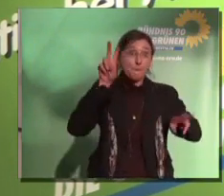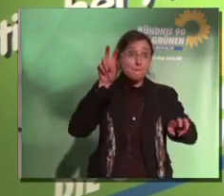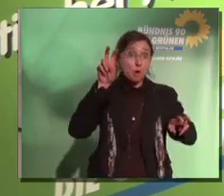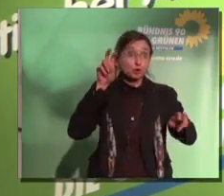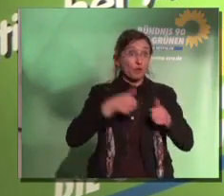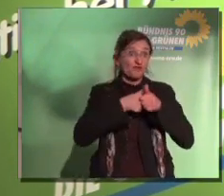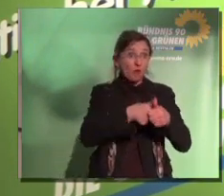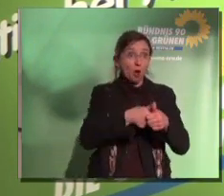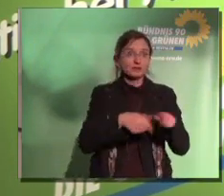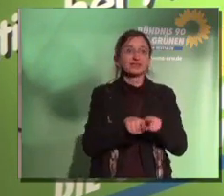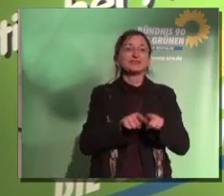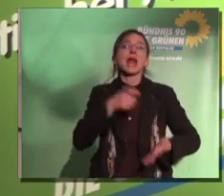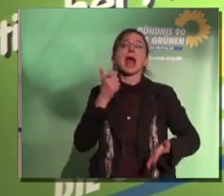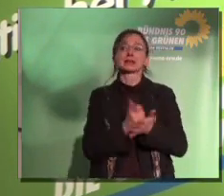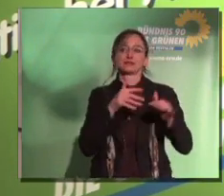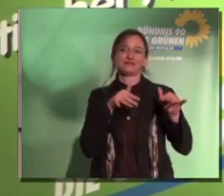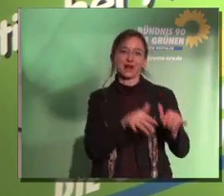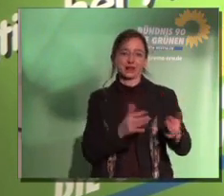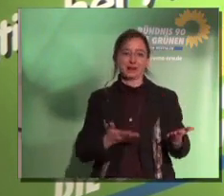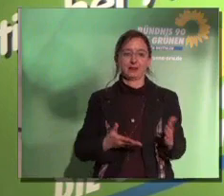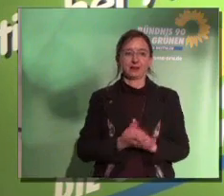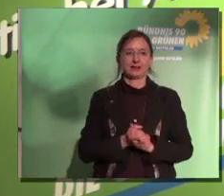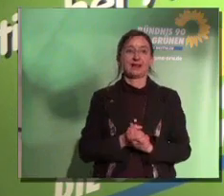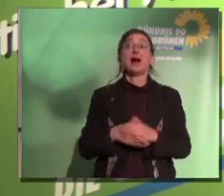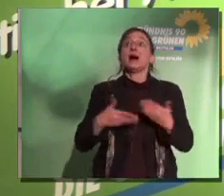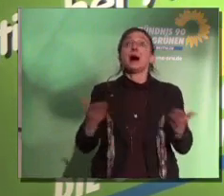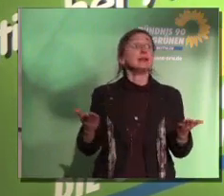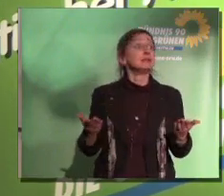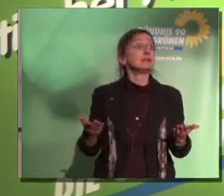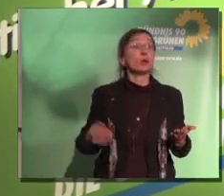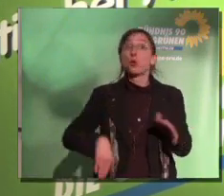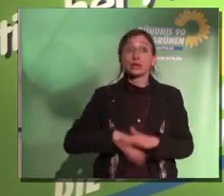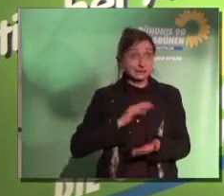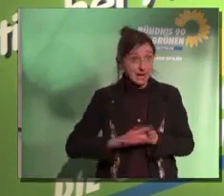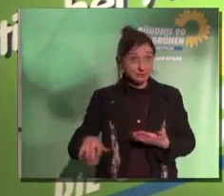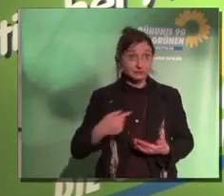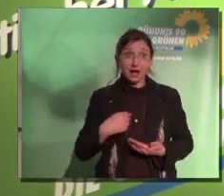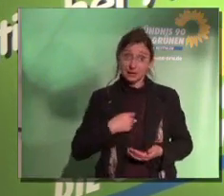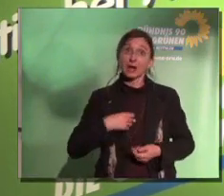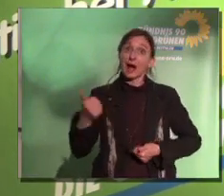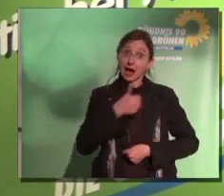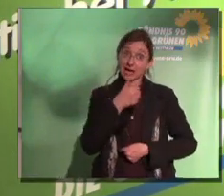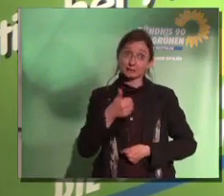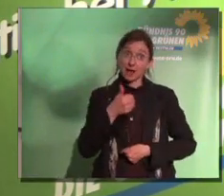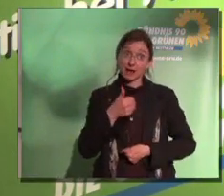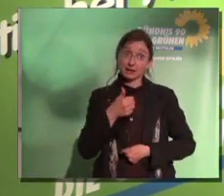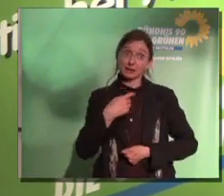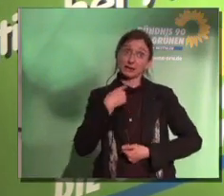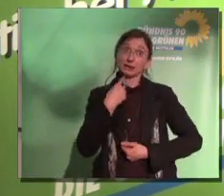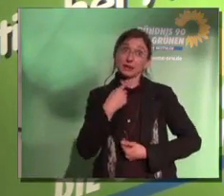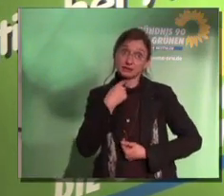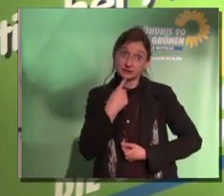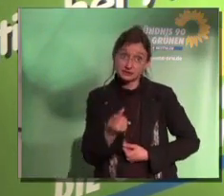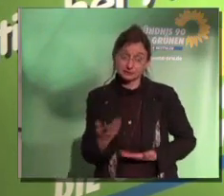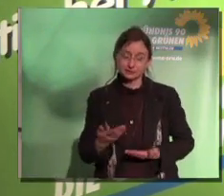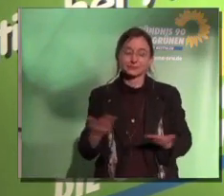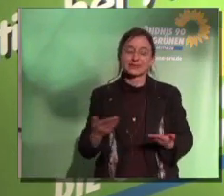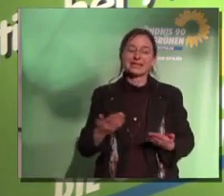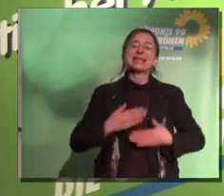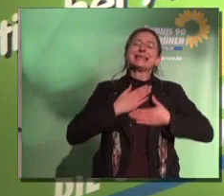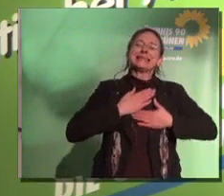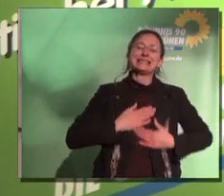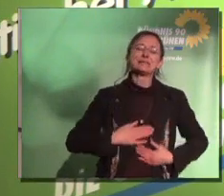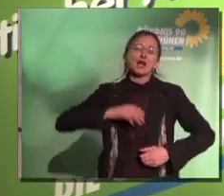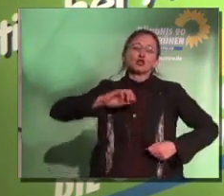ja. Also dann können wir das machen. Also ganz einfach, hört euch das mal einmal an. Das heißt nämlich, lieber nochmal mit